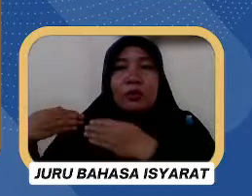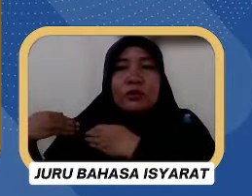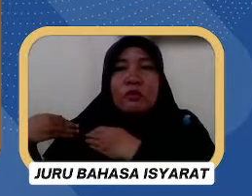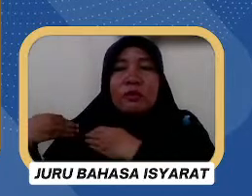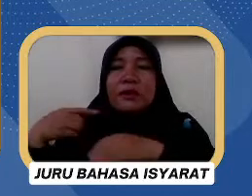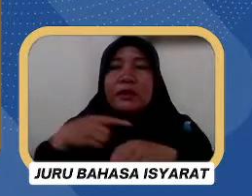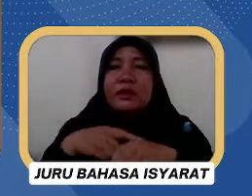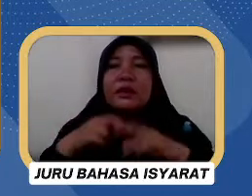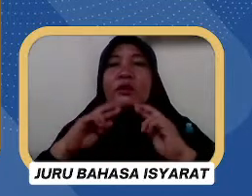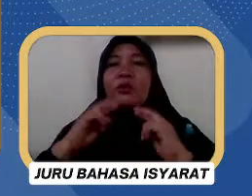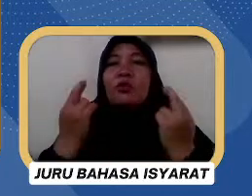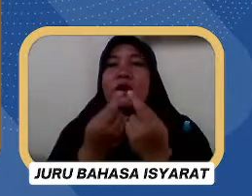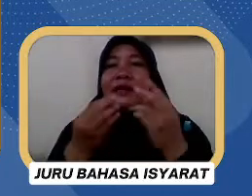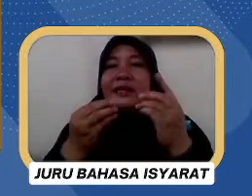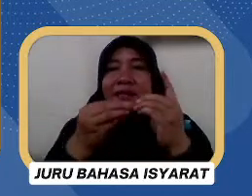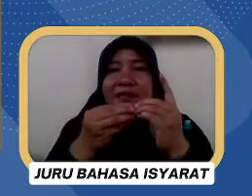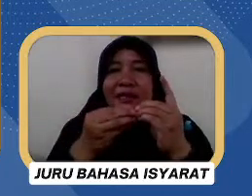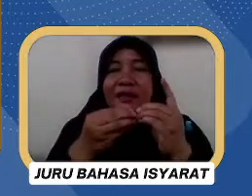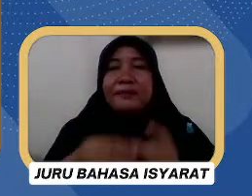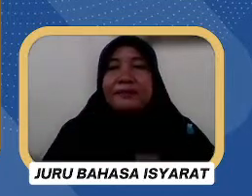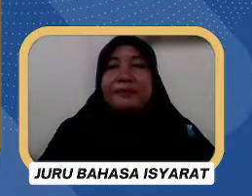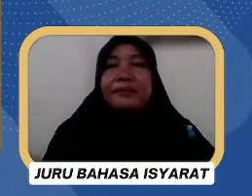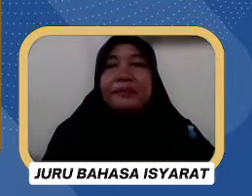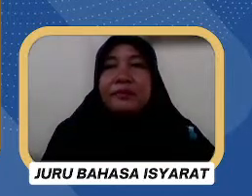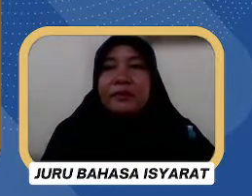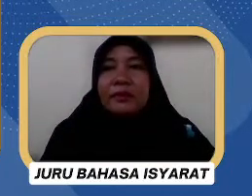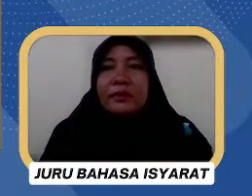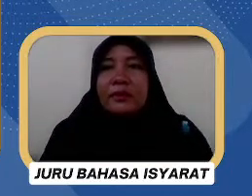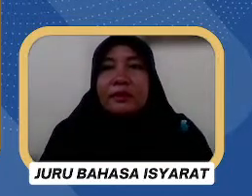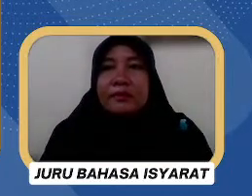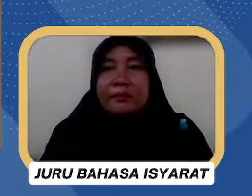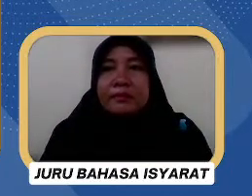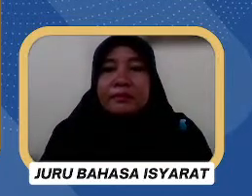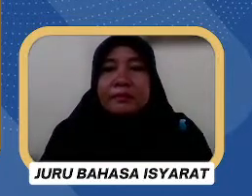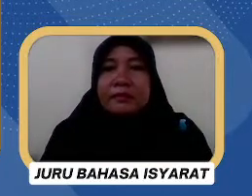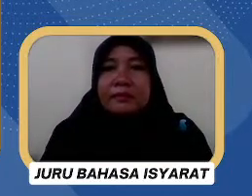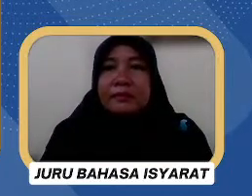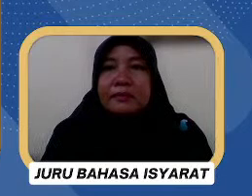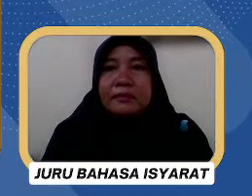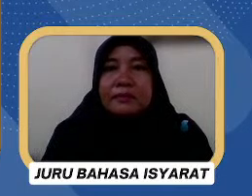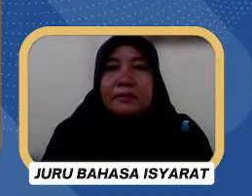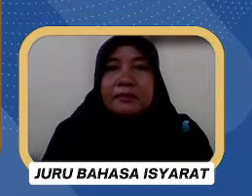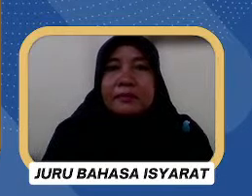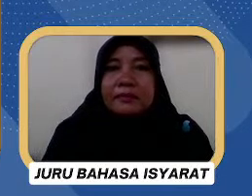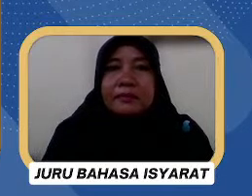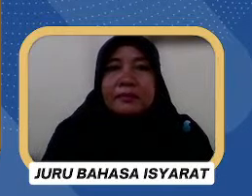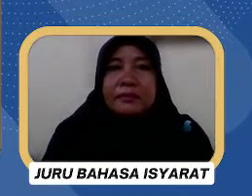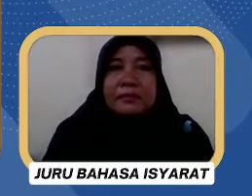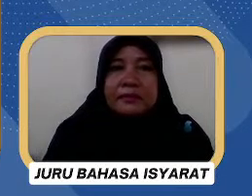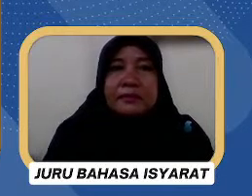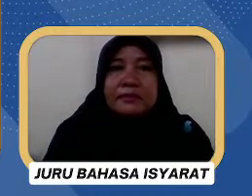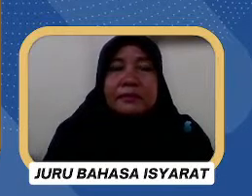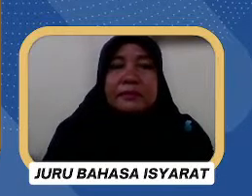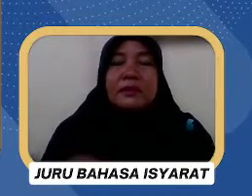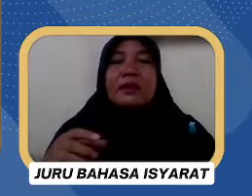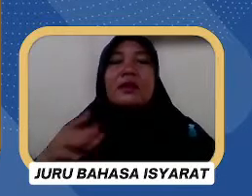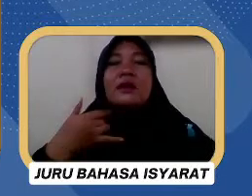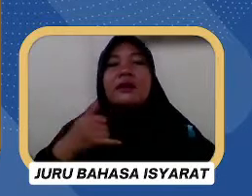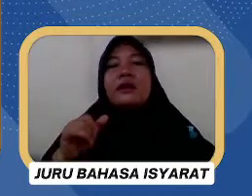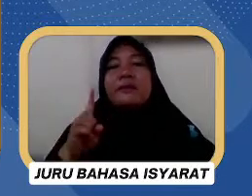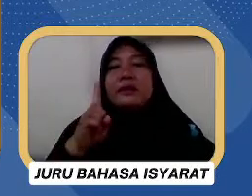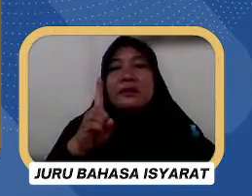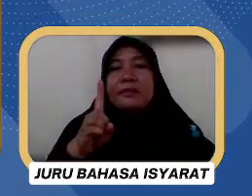saya soroti, ini perlu disampaikan. Yang pertama adalah etika digital.